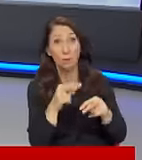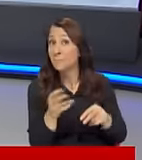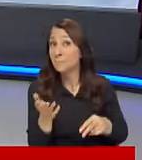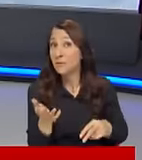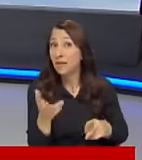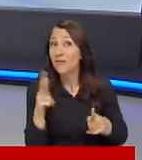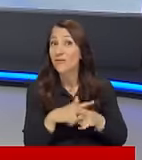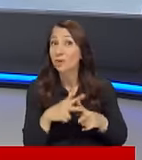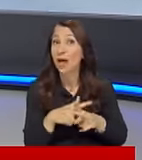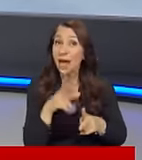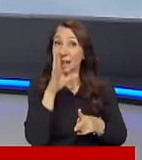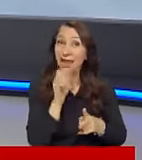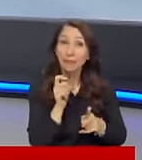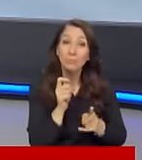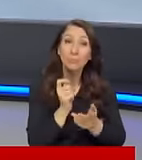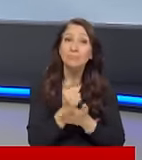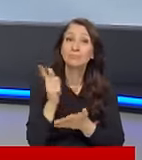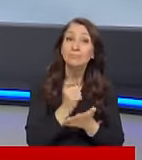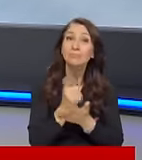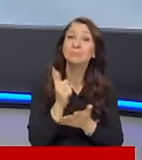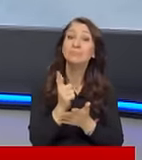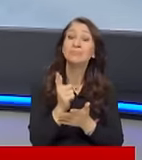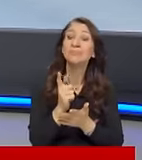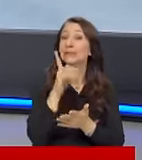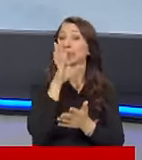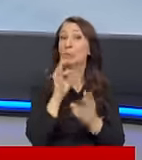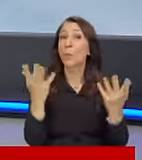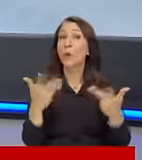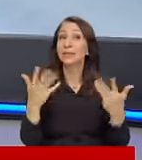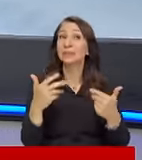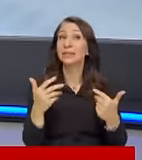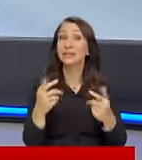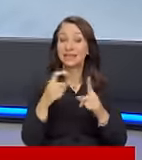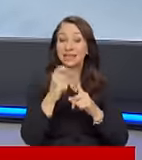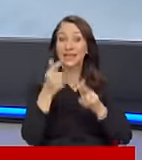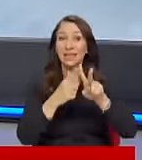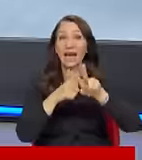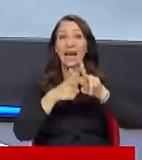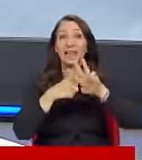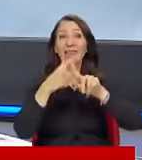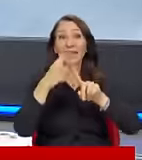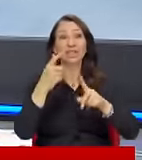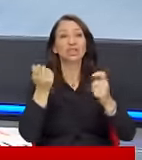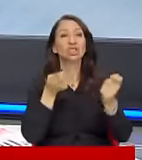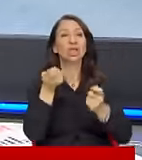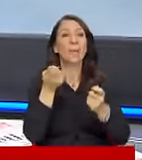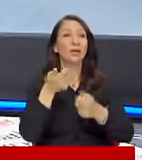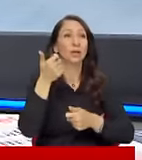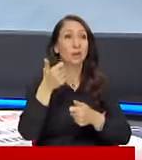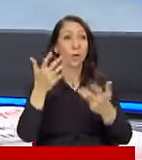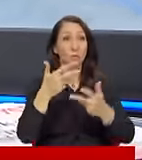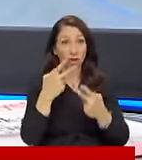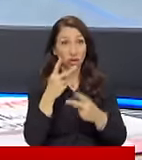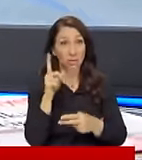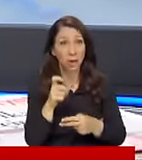Peki faturalar nereye gitmiş, gönderilmiş? Kimin muhasebesine? Diyanet İşleri Başkanlığı'nın muhasebesine. Açıklanır mı